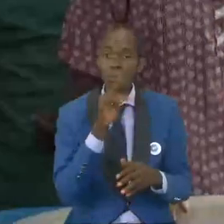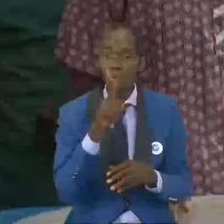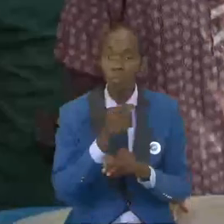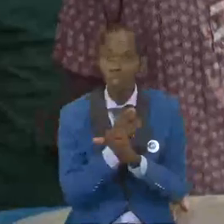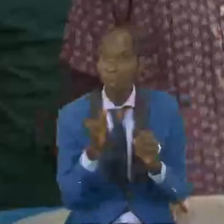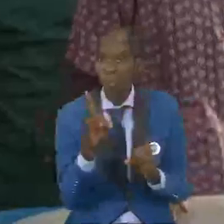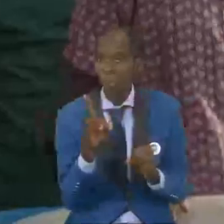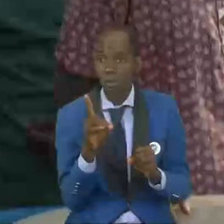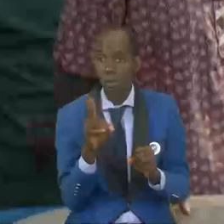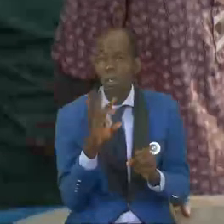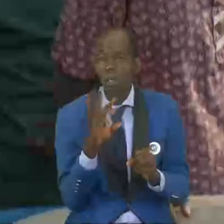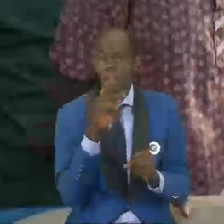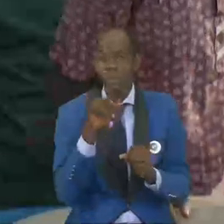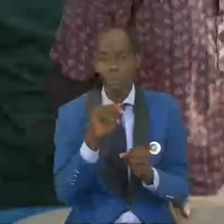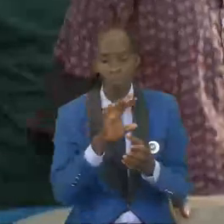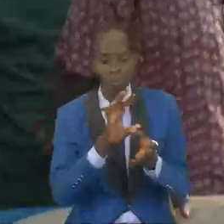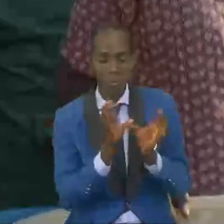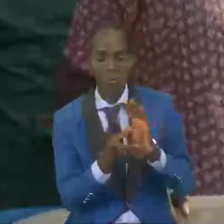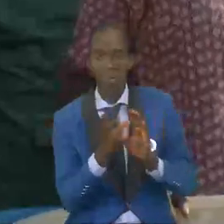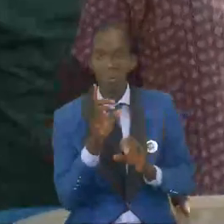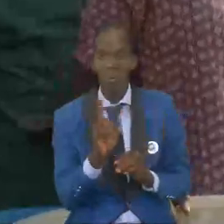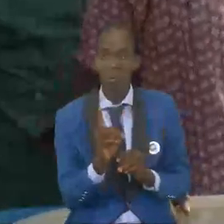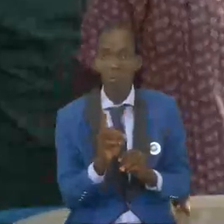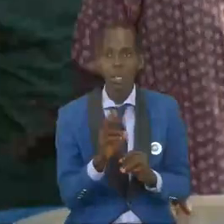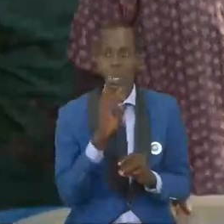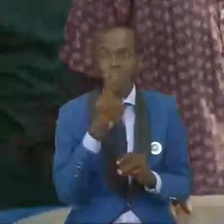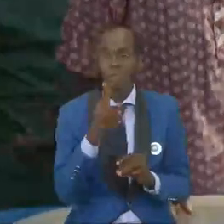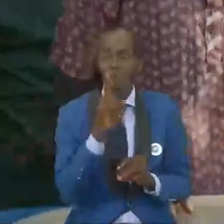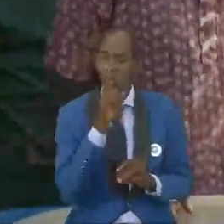au Seigneur. Né de nouveau,